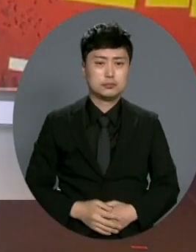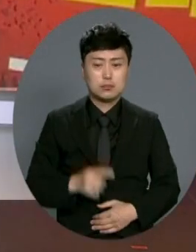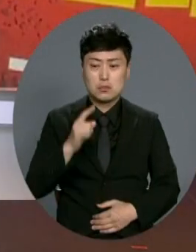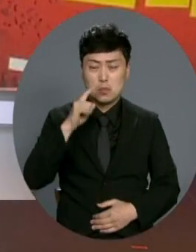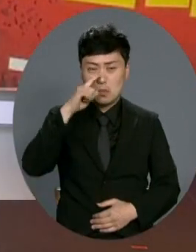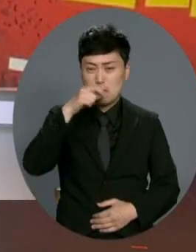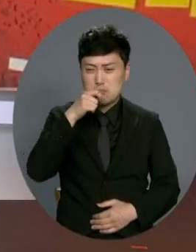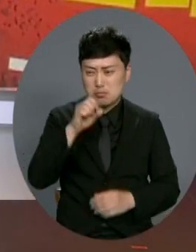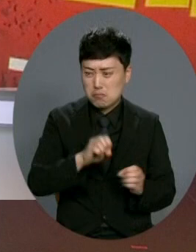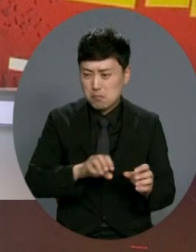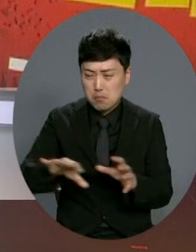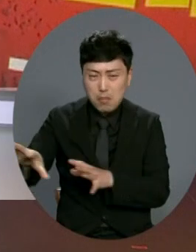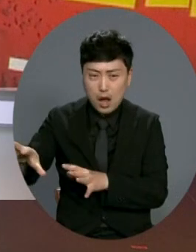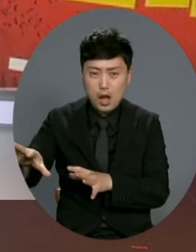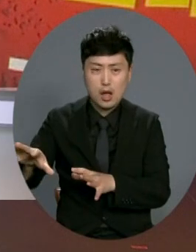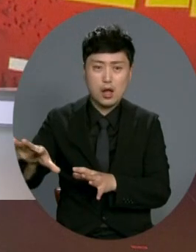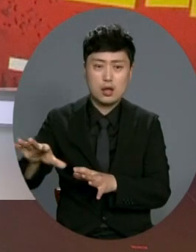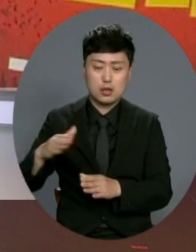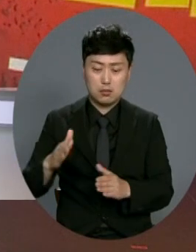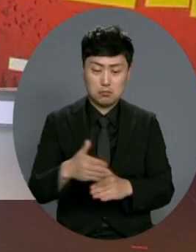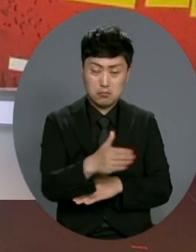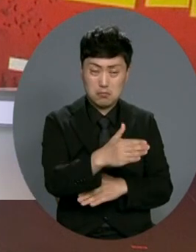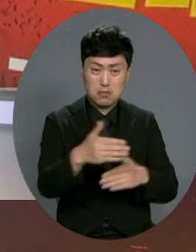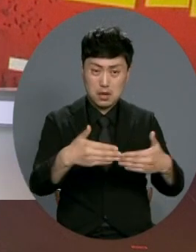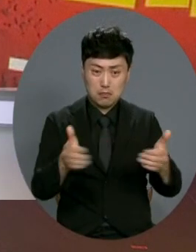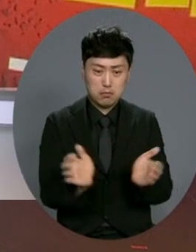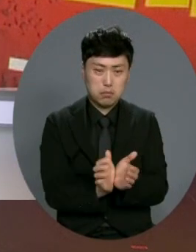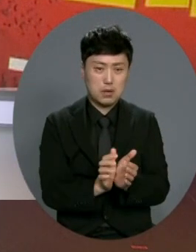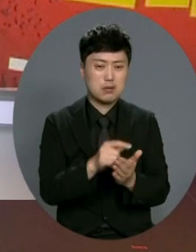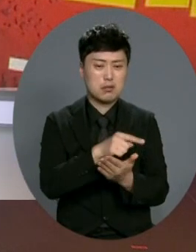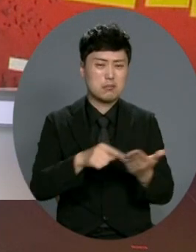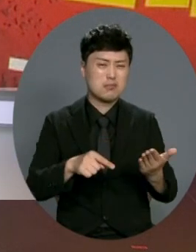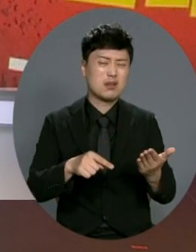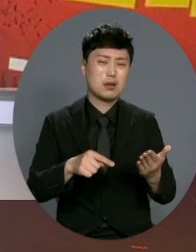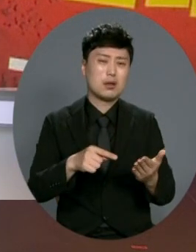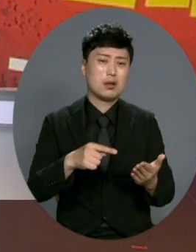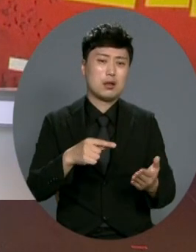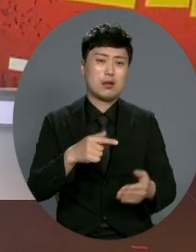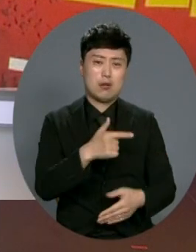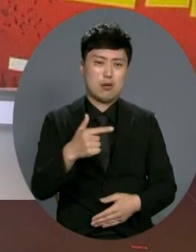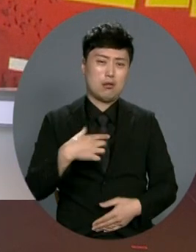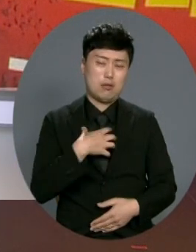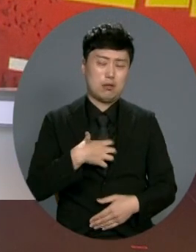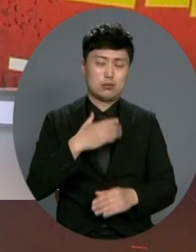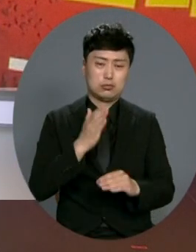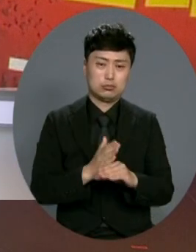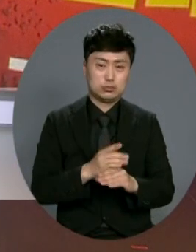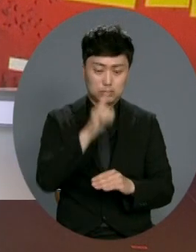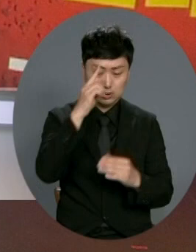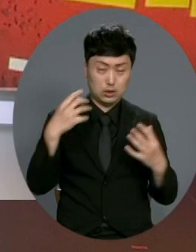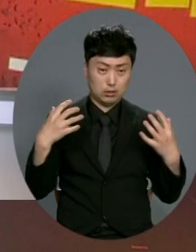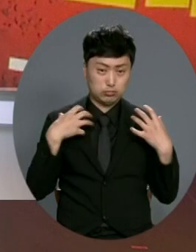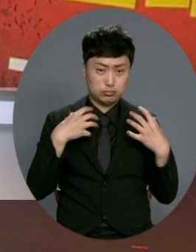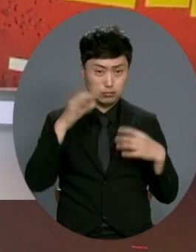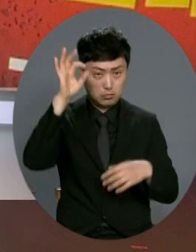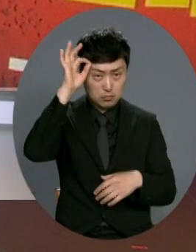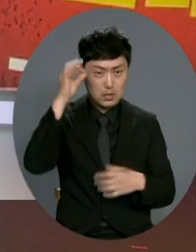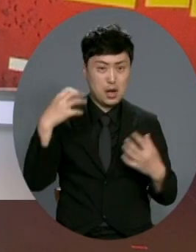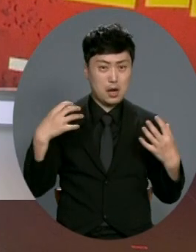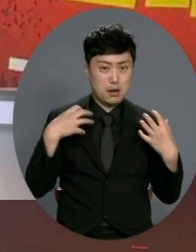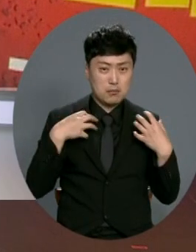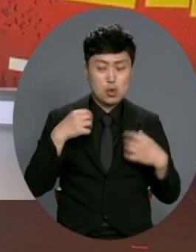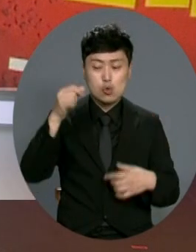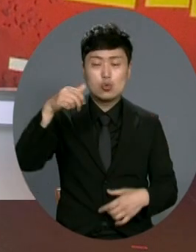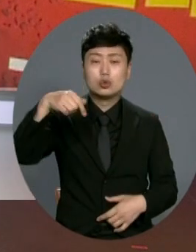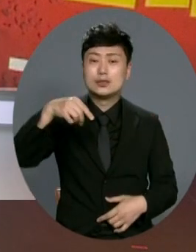오염수 방류가 가시화하면서 수산업계에서 우려의 목소리가 커지고 있는데요. 정부와 지자체가 후쿠시마 오염수 해양